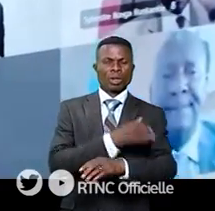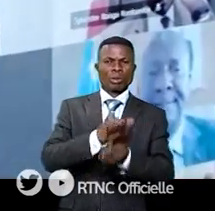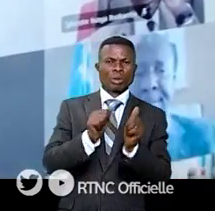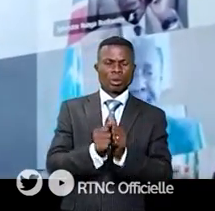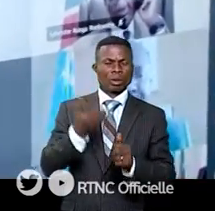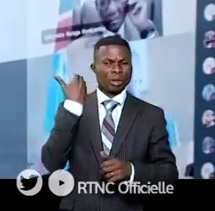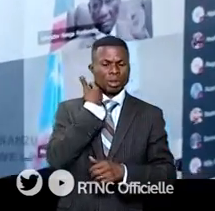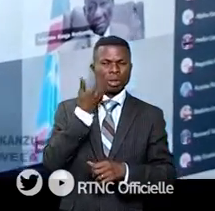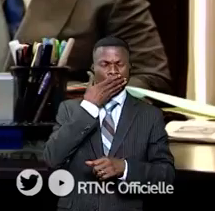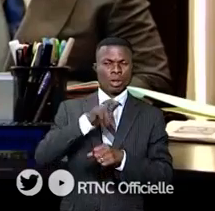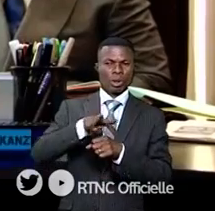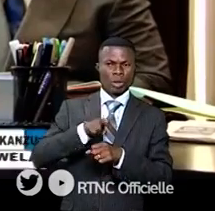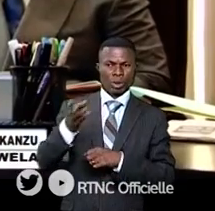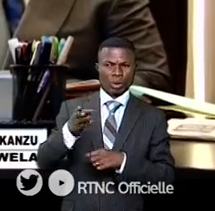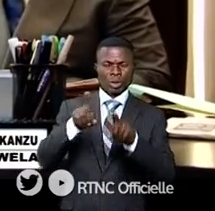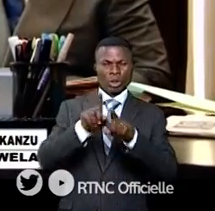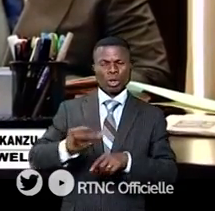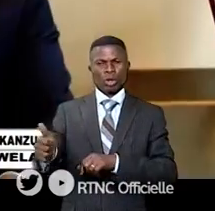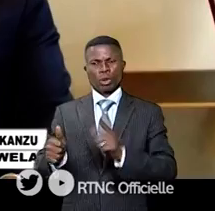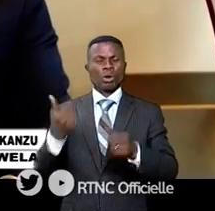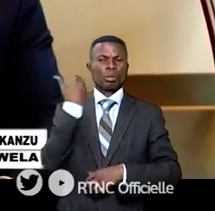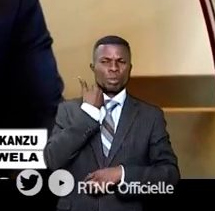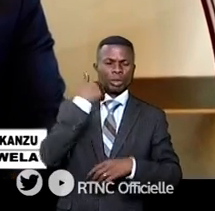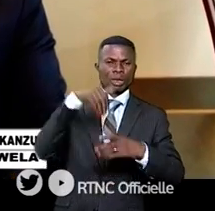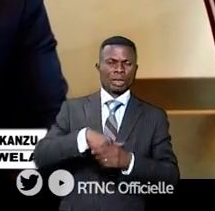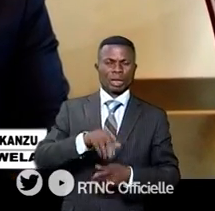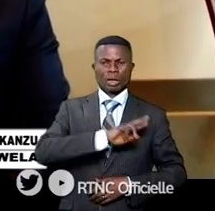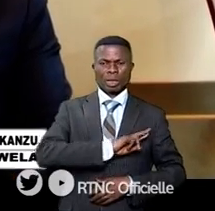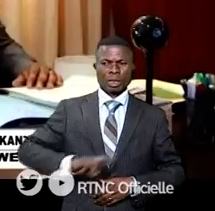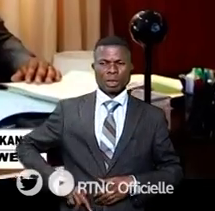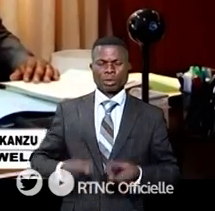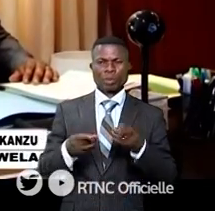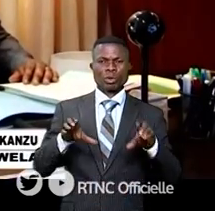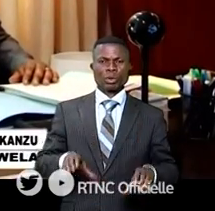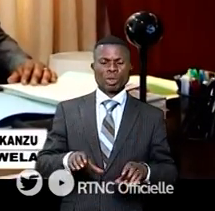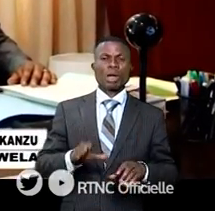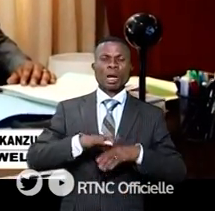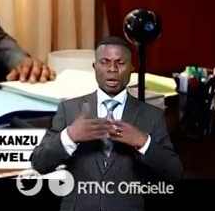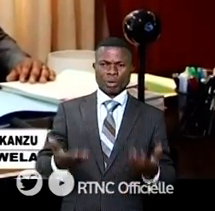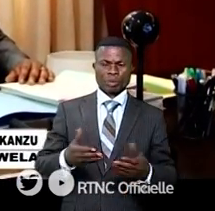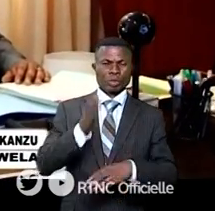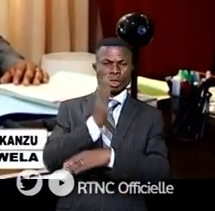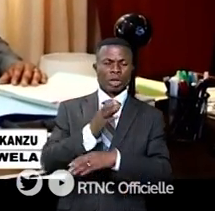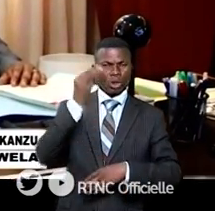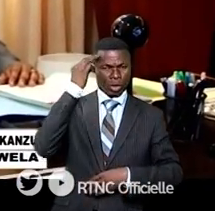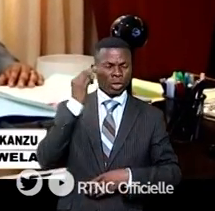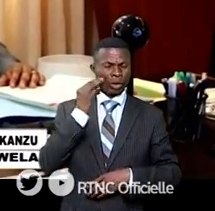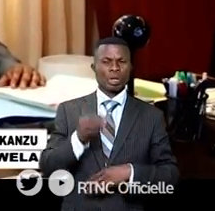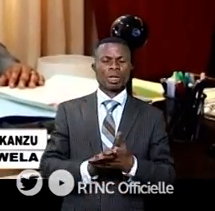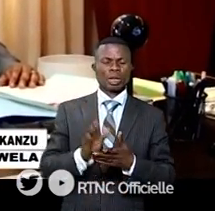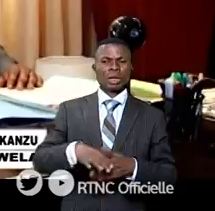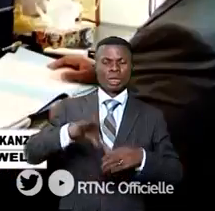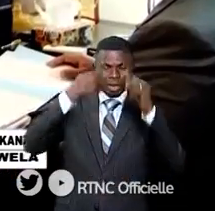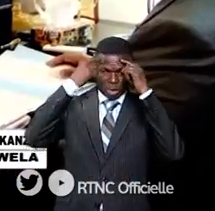la pandémie de la COVID-19 et autres épidémies en République démocratique du Congo. En définitive, le Conseil des ministres a approuvé le relevé